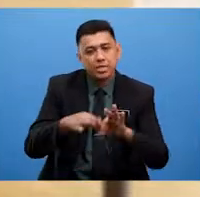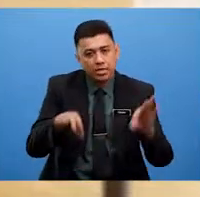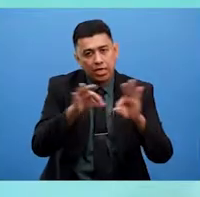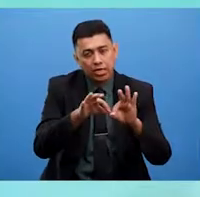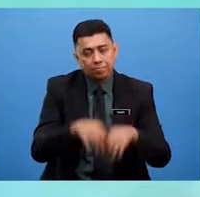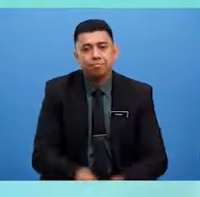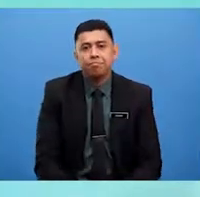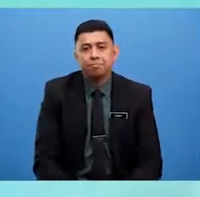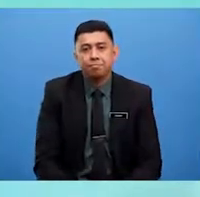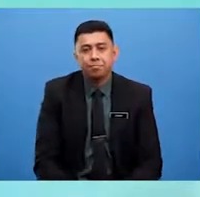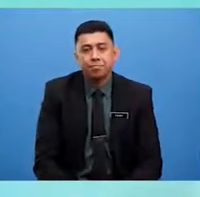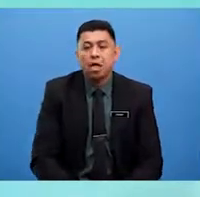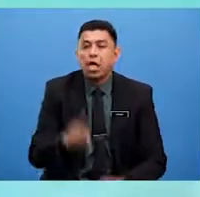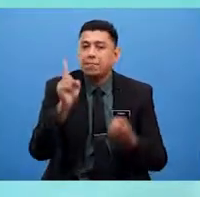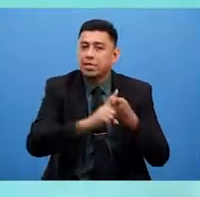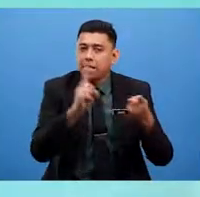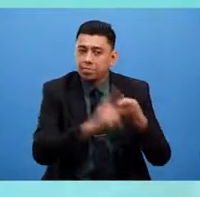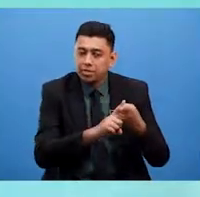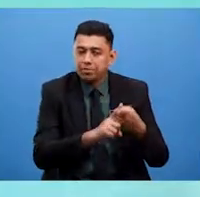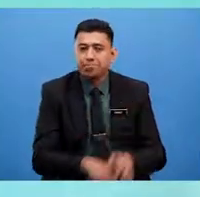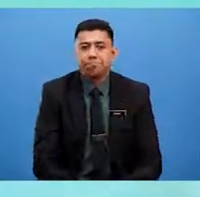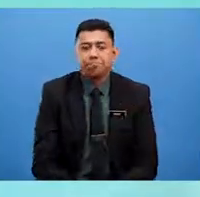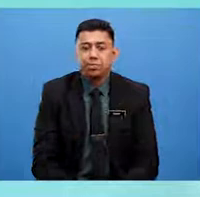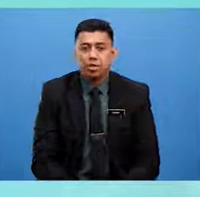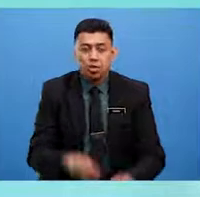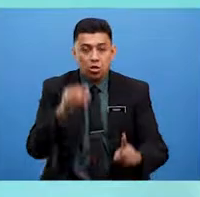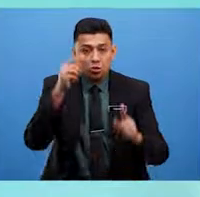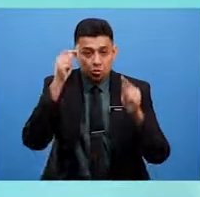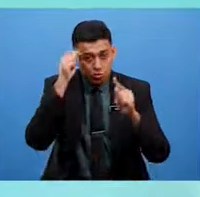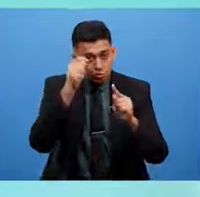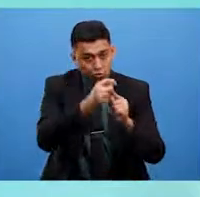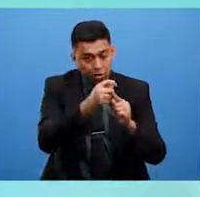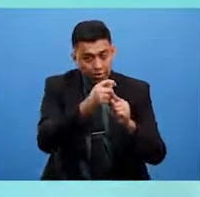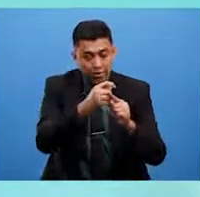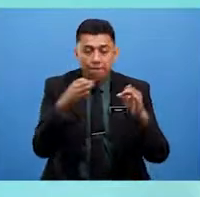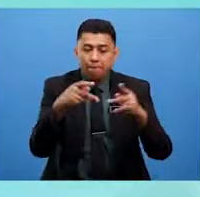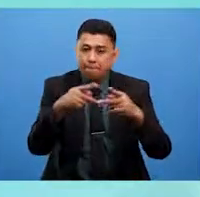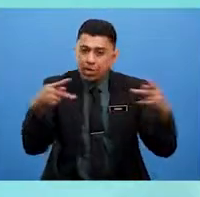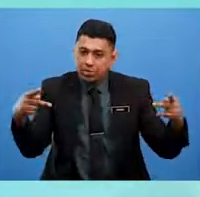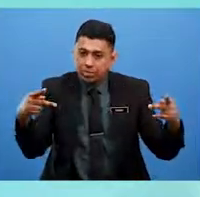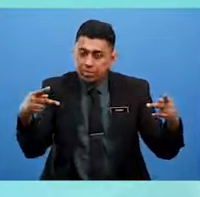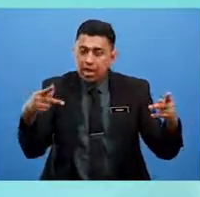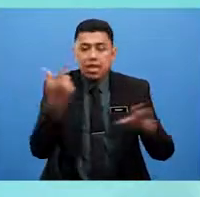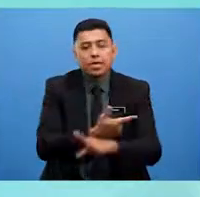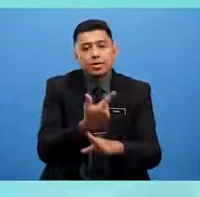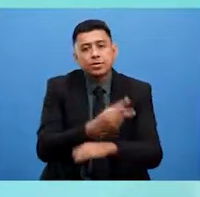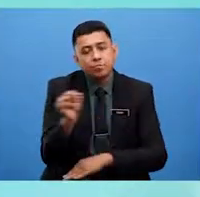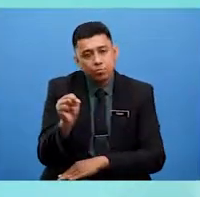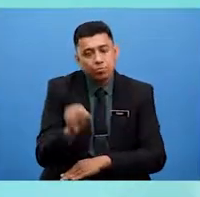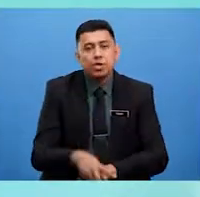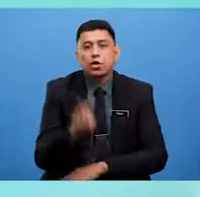Antaranya, yang pertama, tujuan periodisasi latihan. Yang